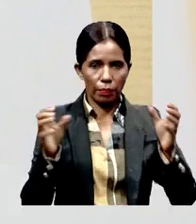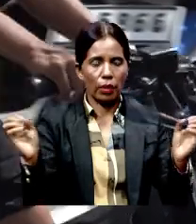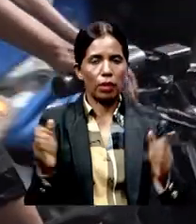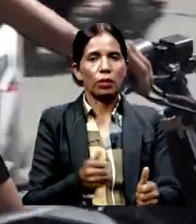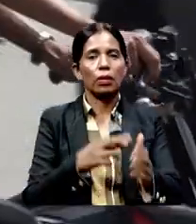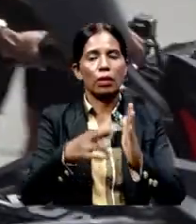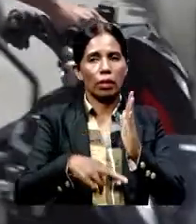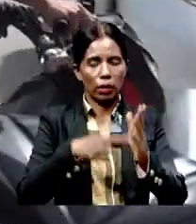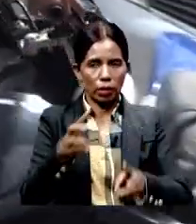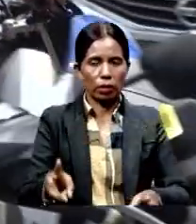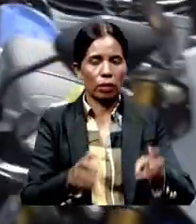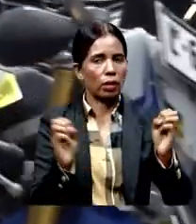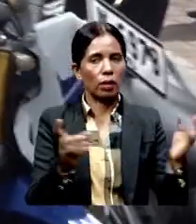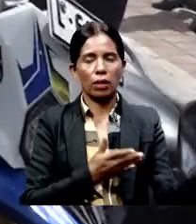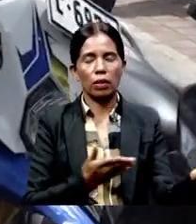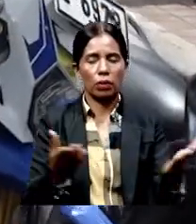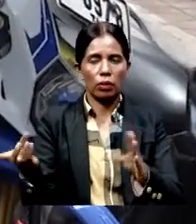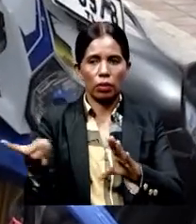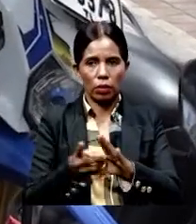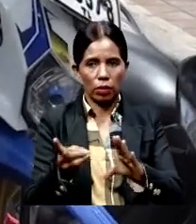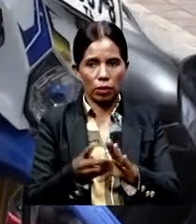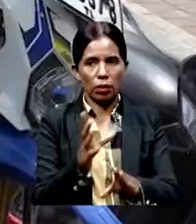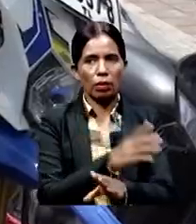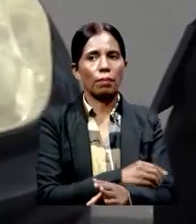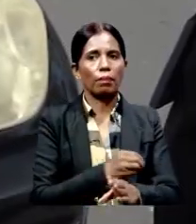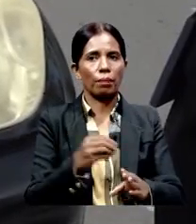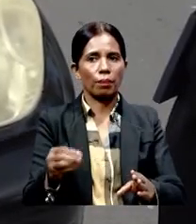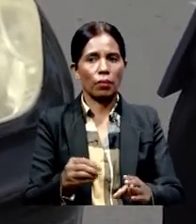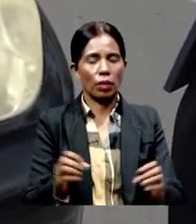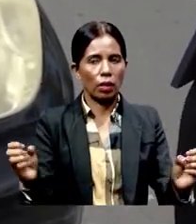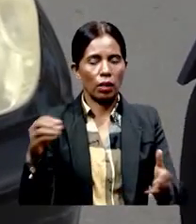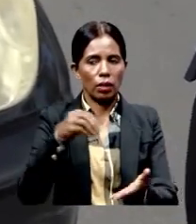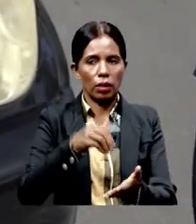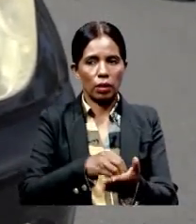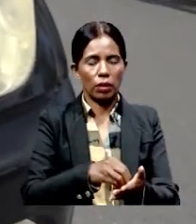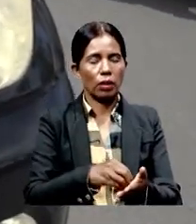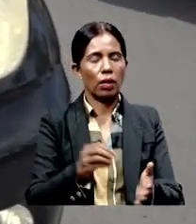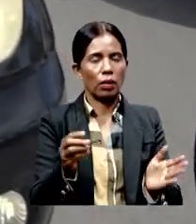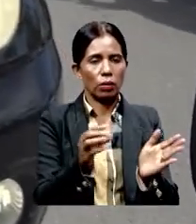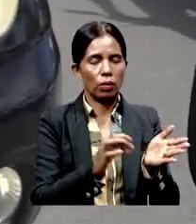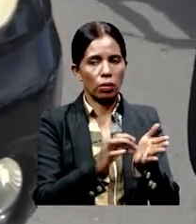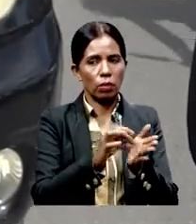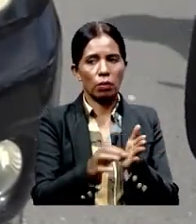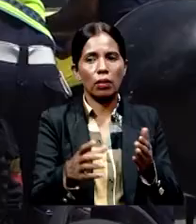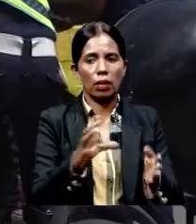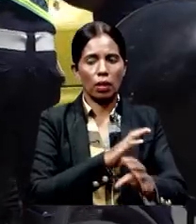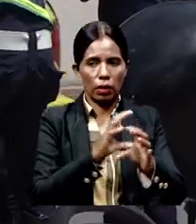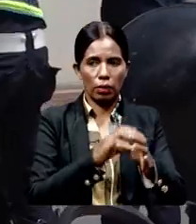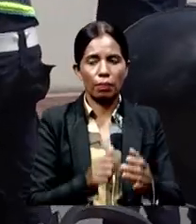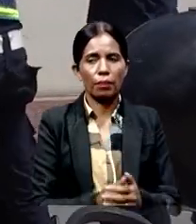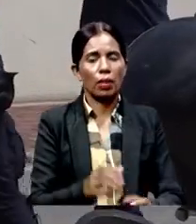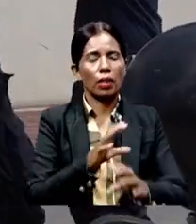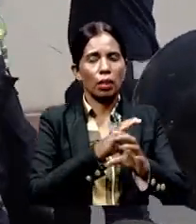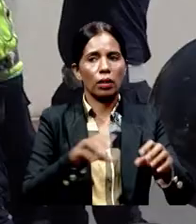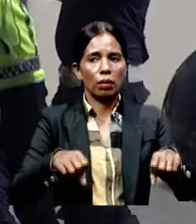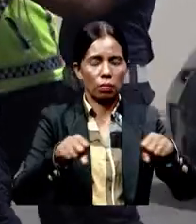transitu lalori dokumentus original kontra sinais no lamonta sapa matrikula. Evidensia sira hanesan kareta no